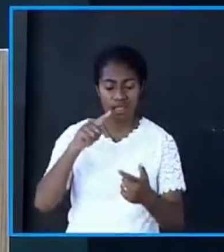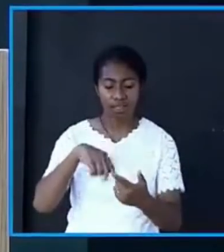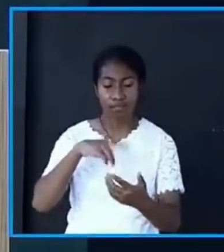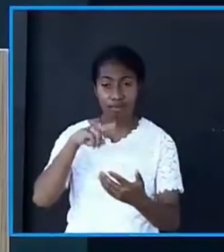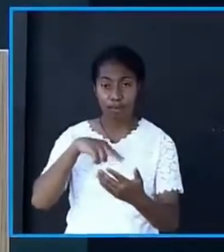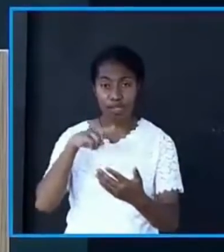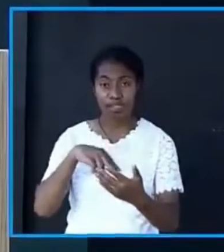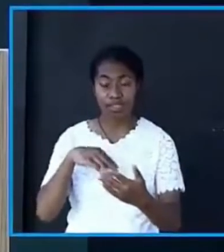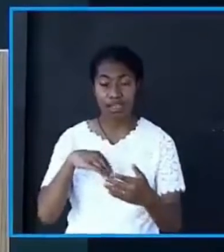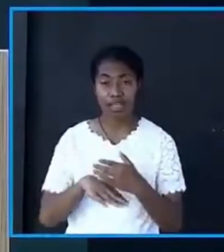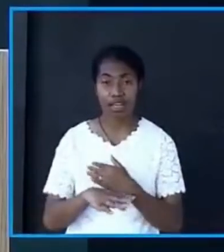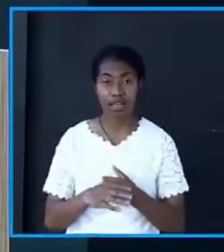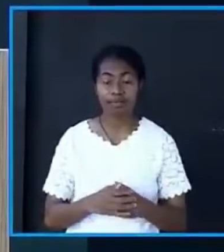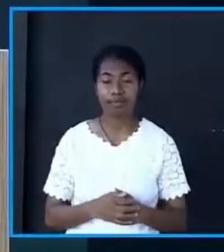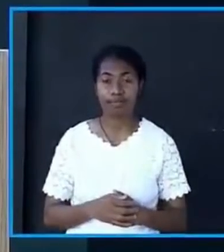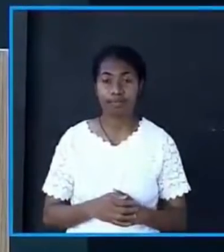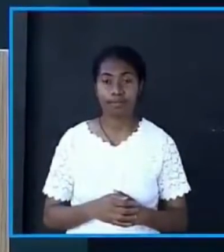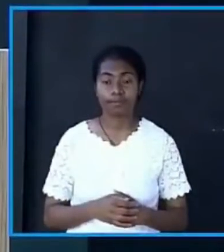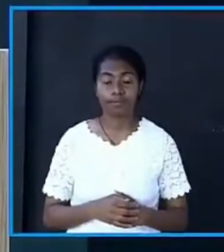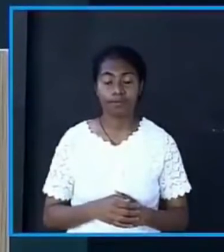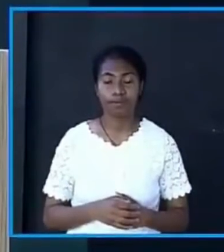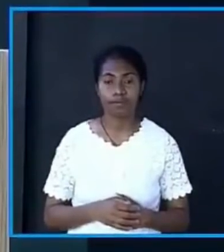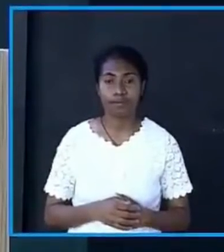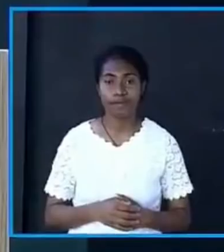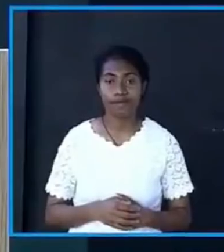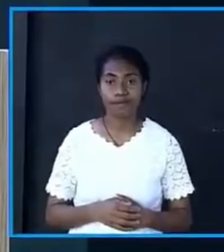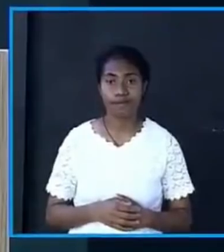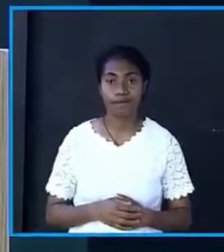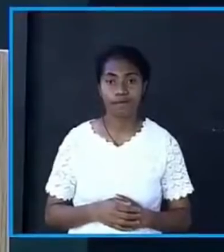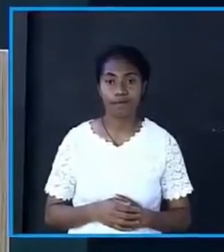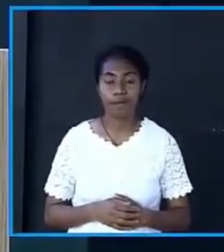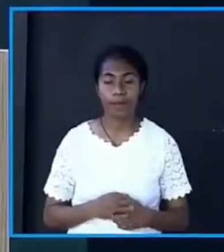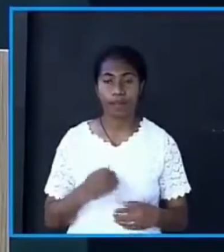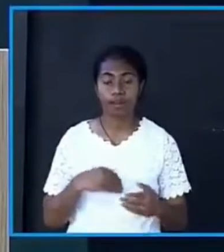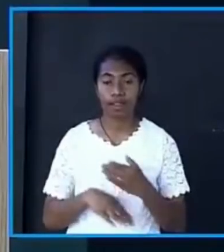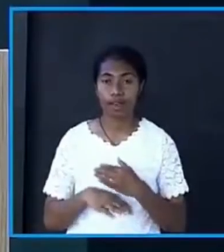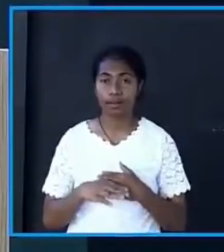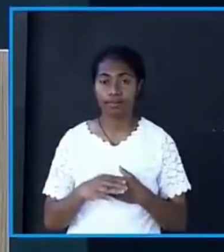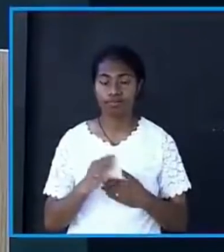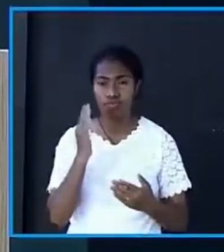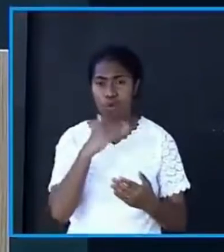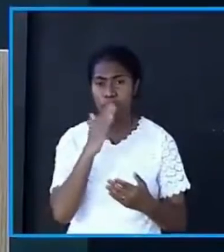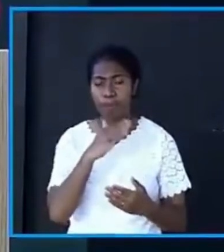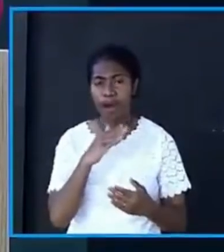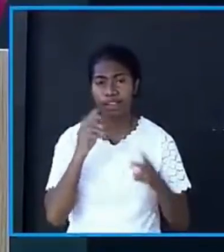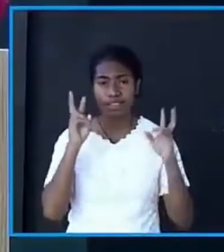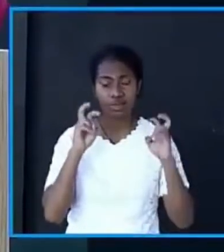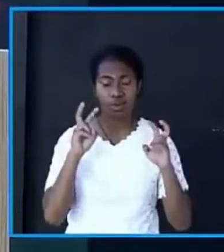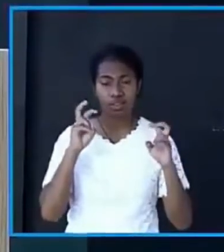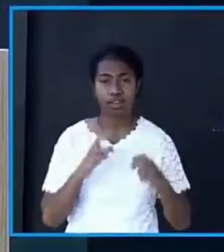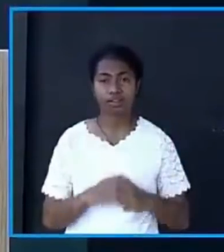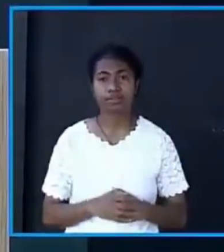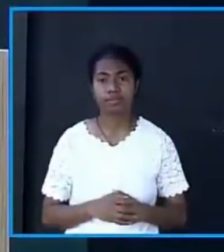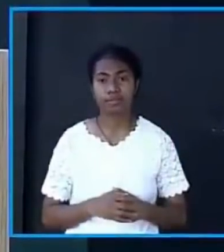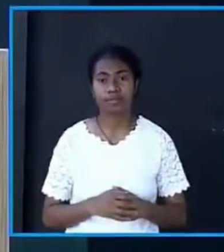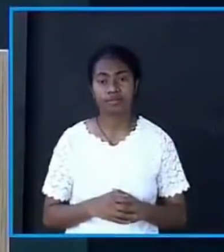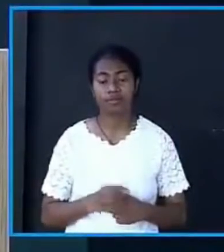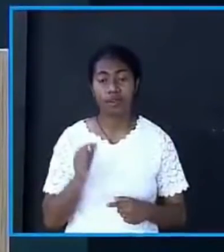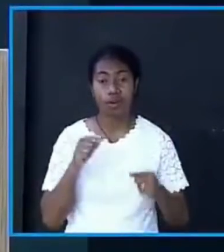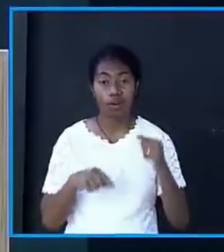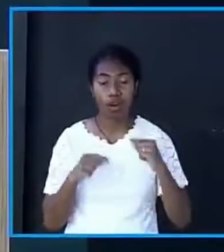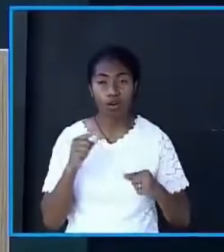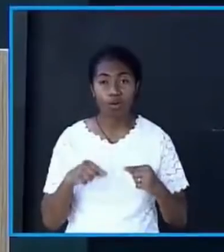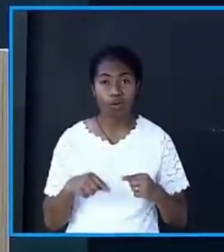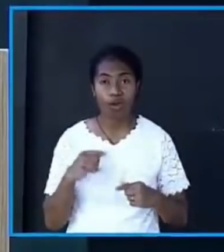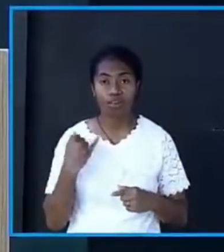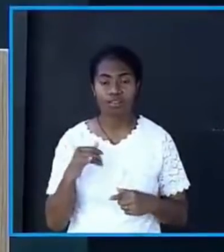dalam komentar Kelvin ketika John Calvin membahas hukum Hormatilah ayahmu dan ibumu